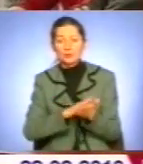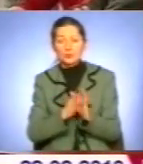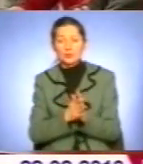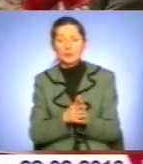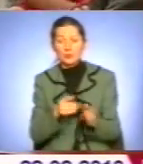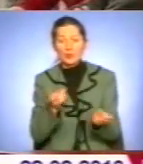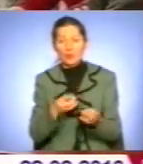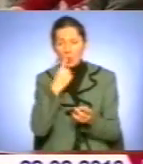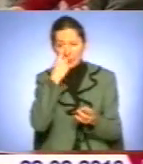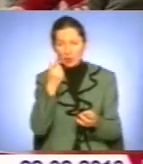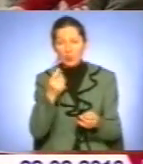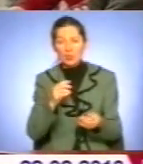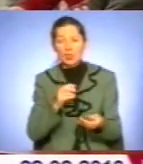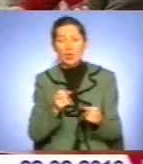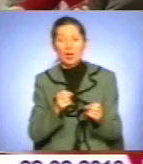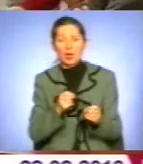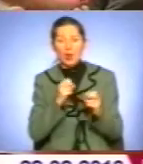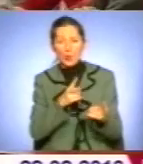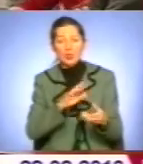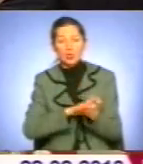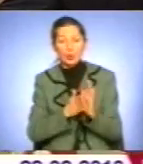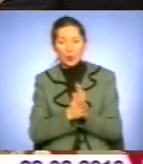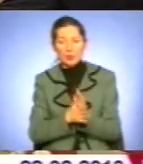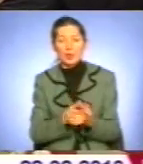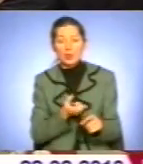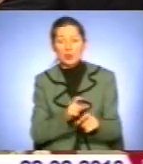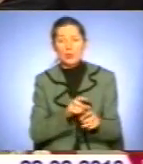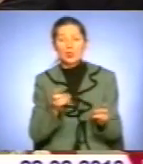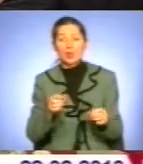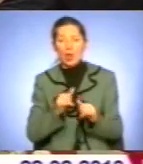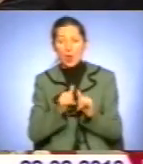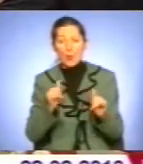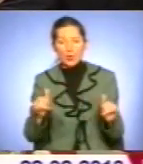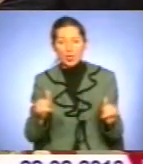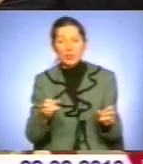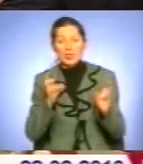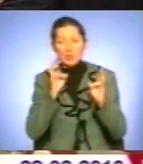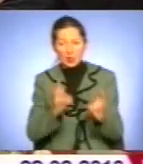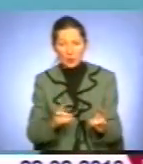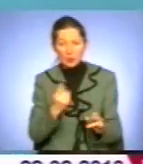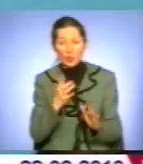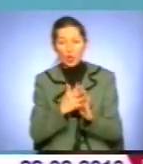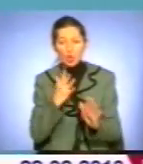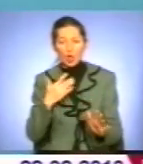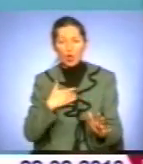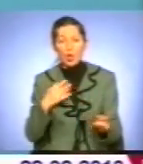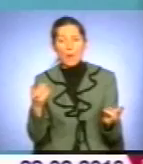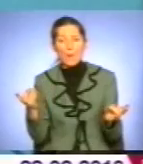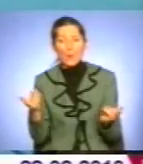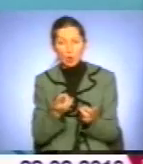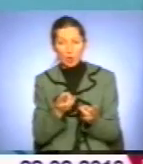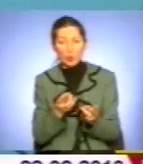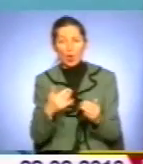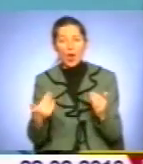ситуацій. Найбільш поширений під час активного відпочинку – травматизм. Тому в першу чергу… Нам сьогодні необхідно